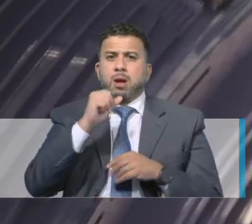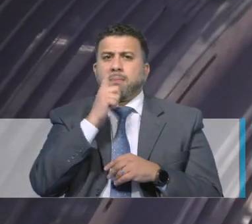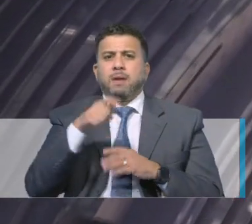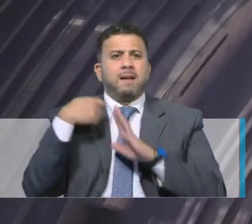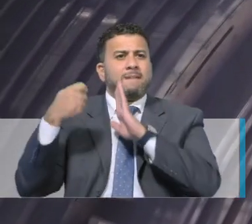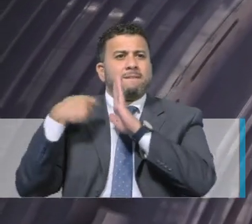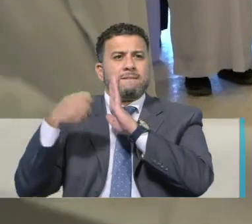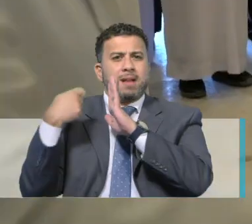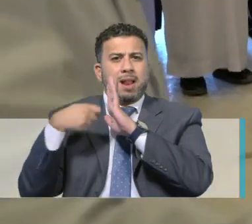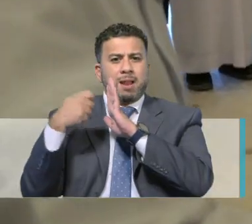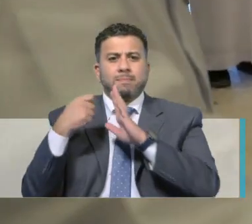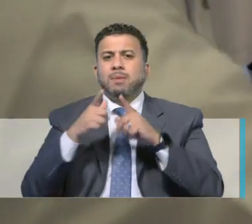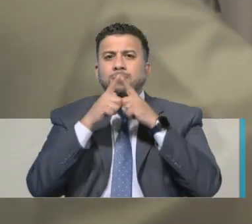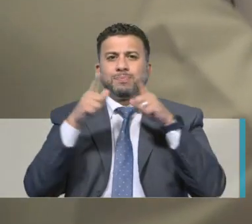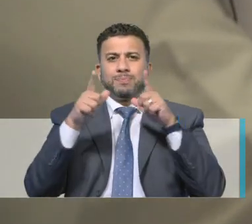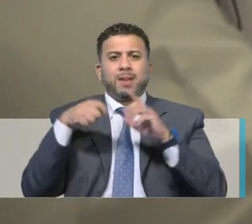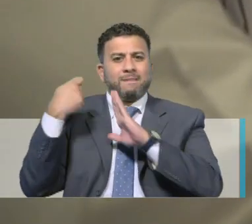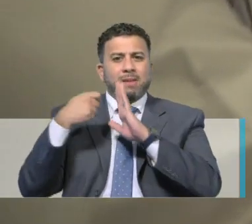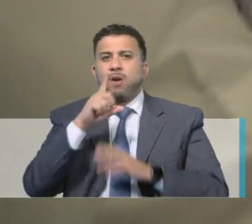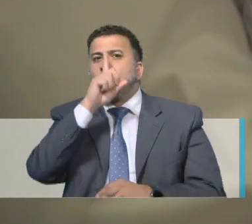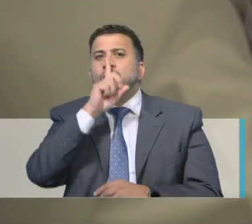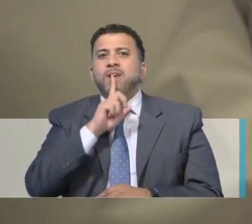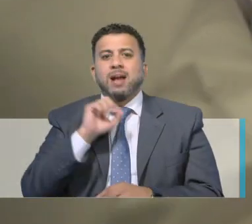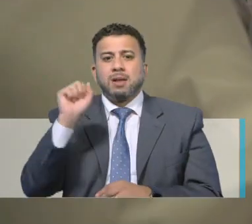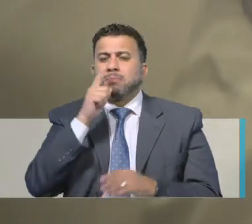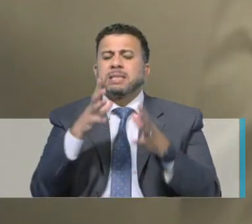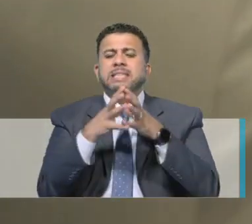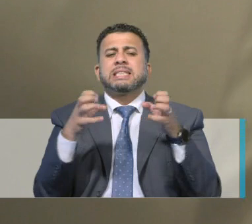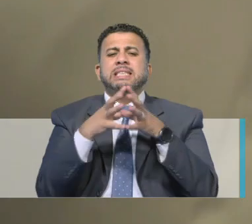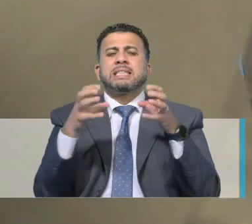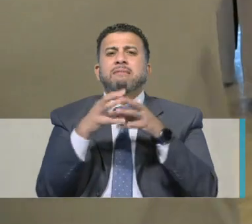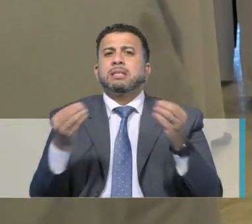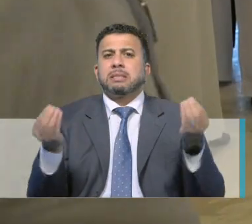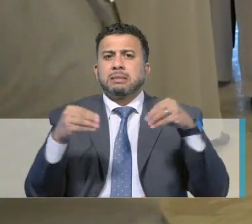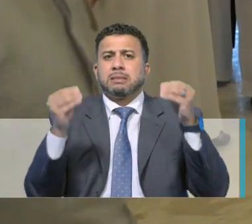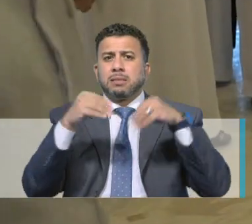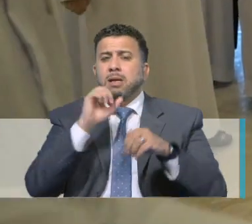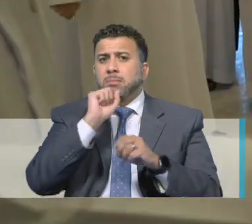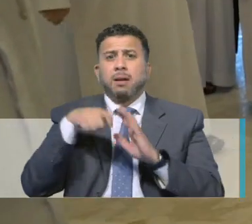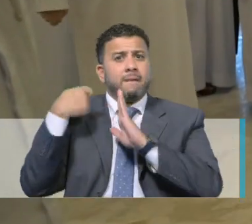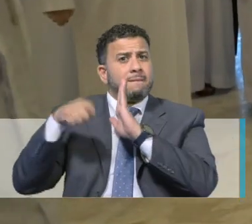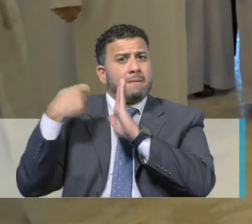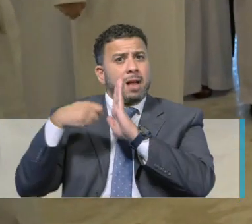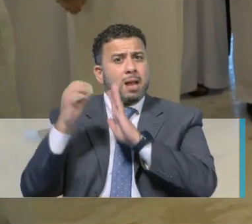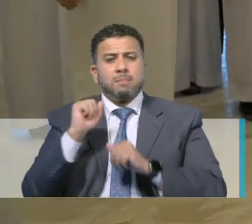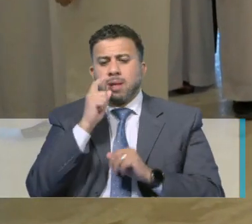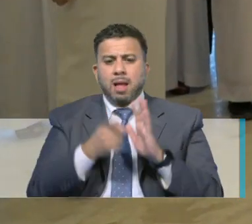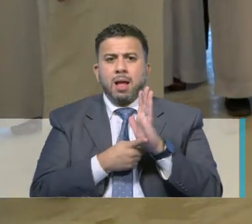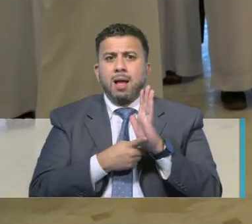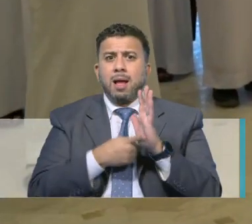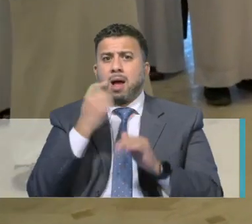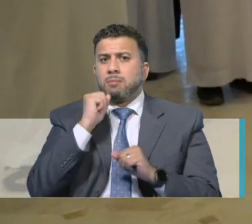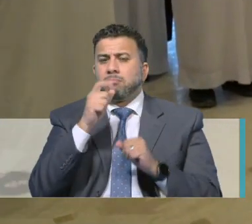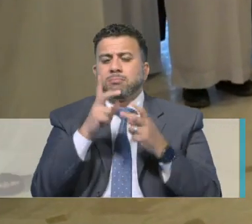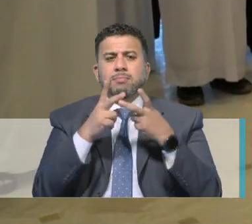لفيلم خرف كانان بعد بعد ان تمت اضافه تفاصيل جديده لم يكن يتضمنها الفيلم اثناء عرضه الاول